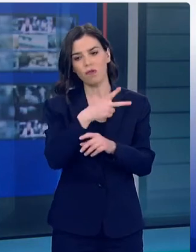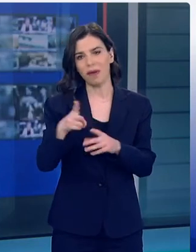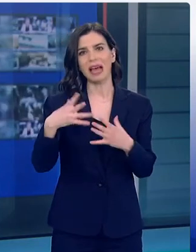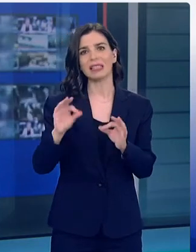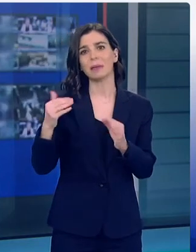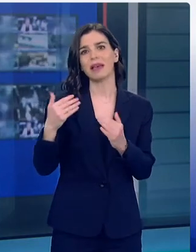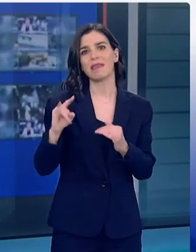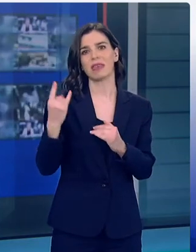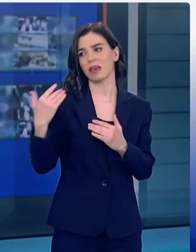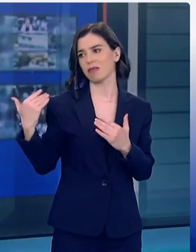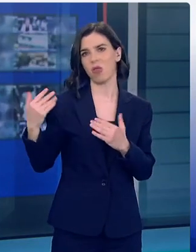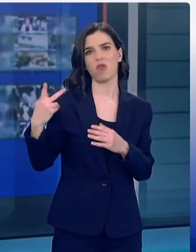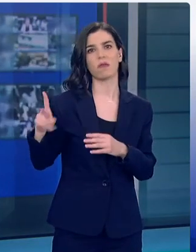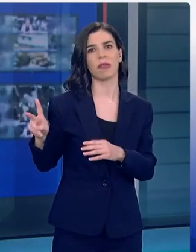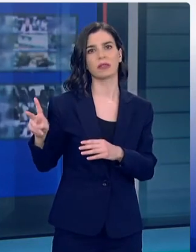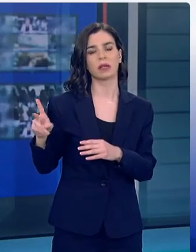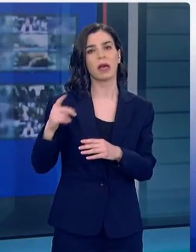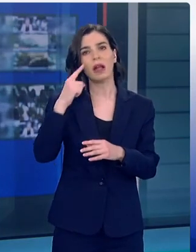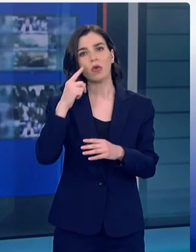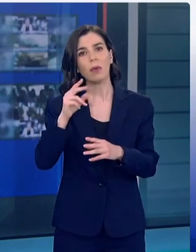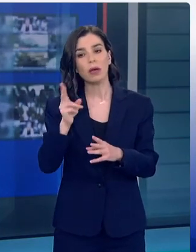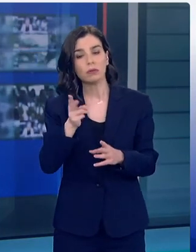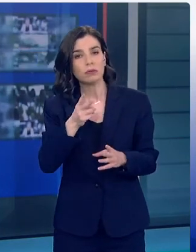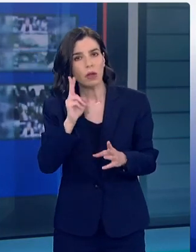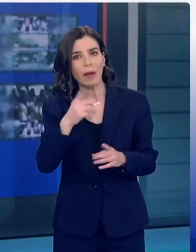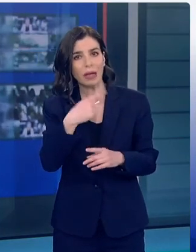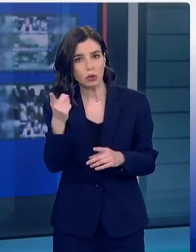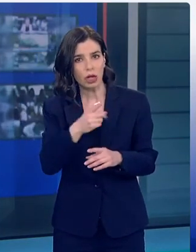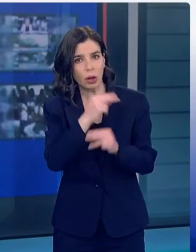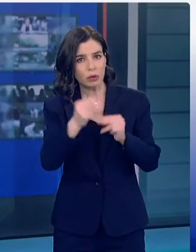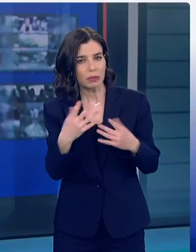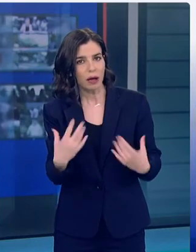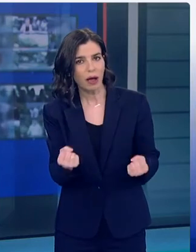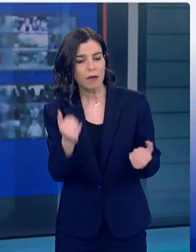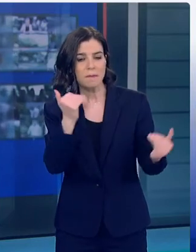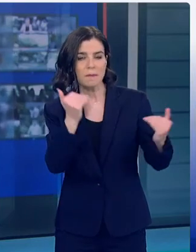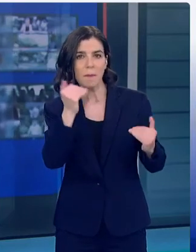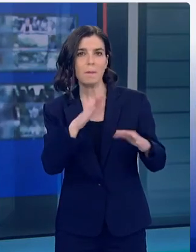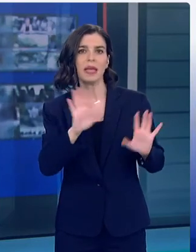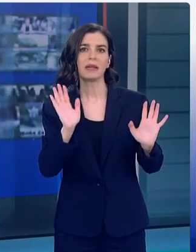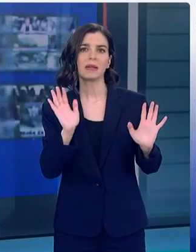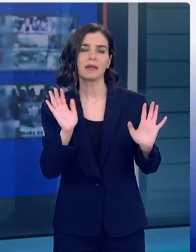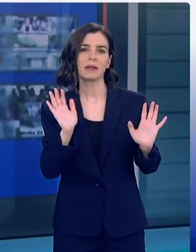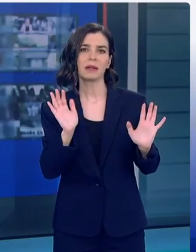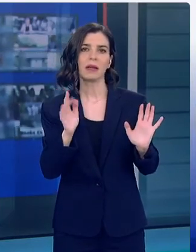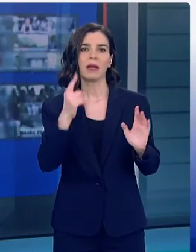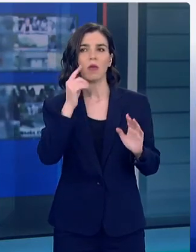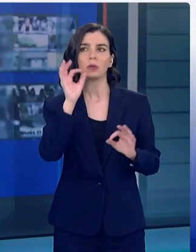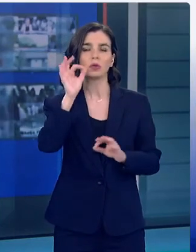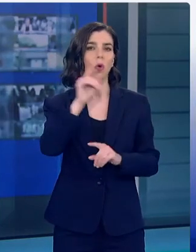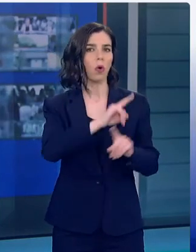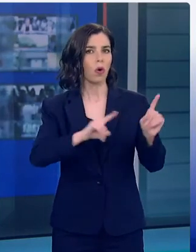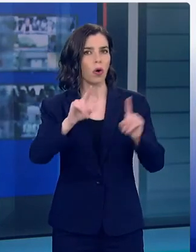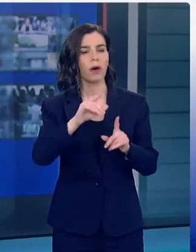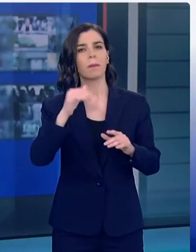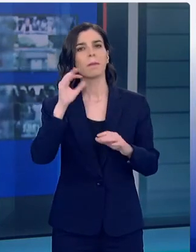2 εβδομάδες. Θα δούμε λοιπόν την αξιοπιστία των τεστ και πώς μπορούν να χρησιμοποιηθούν σε επιδημιολογικό πρώτα με επιδημιολογικό πρώτα στόχο και